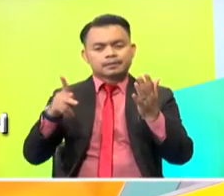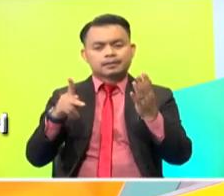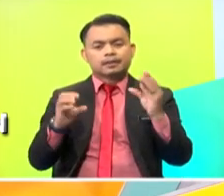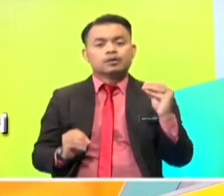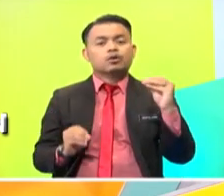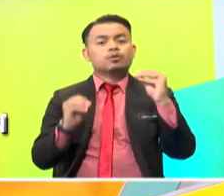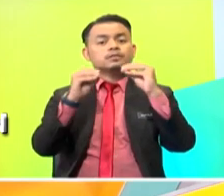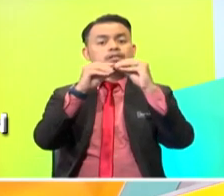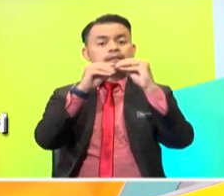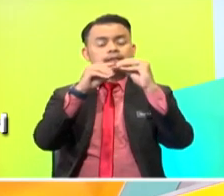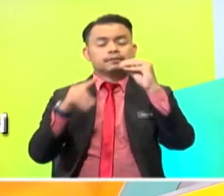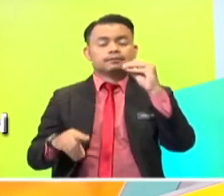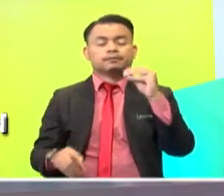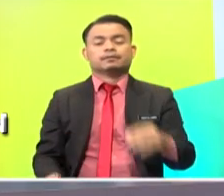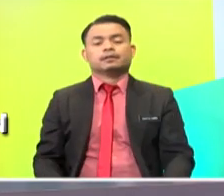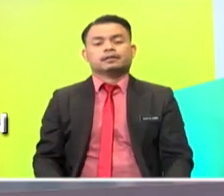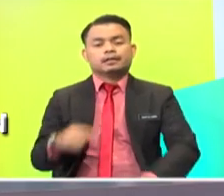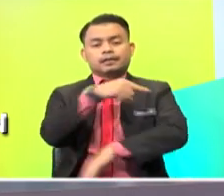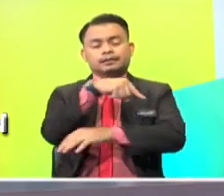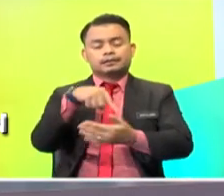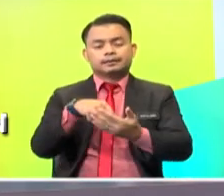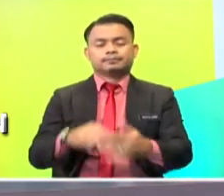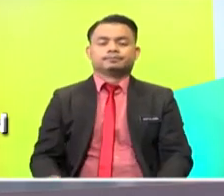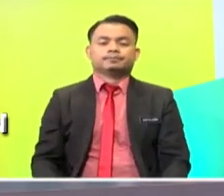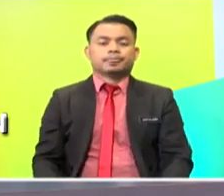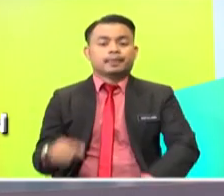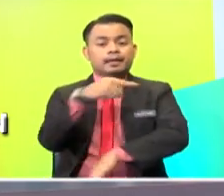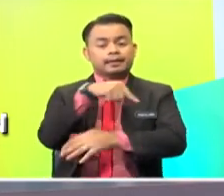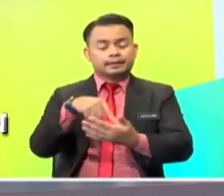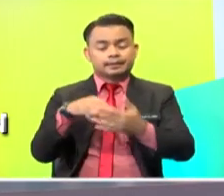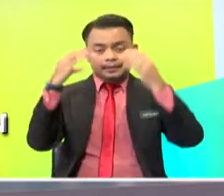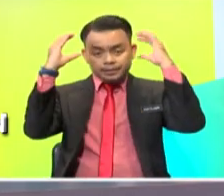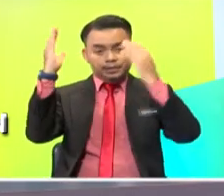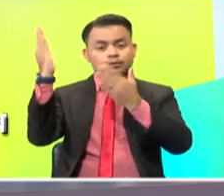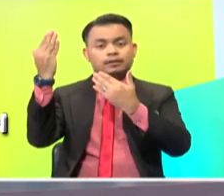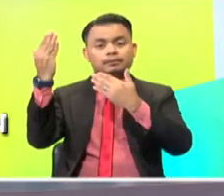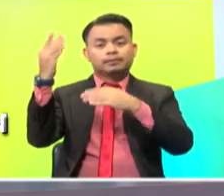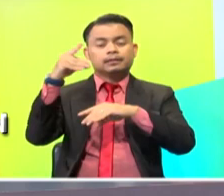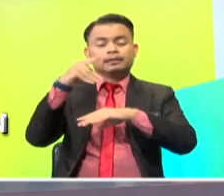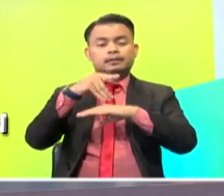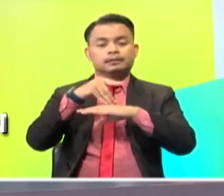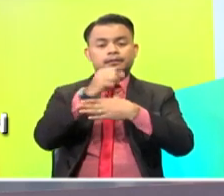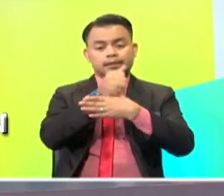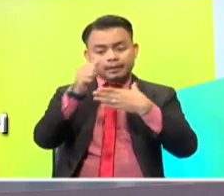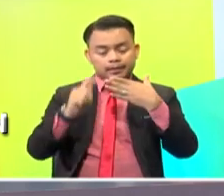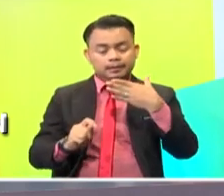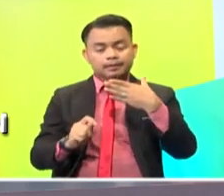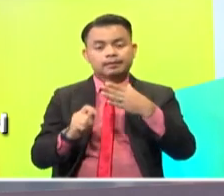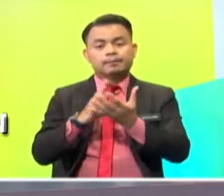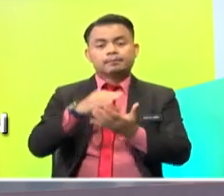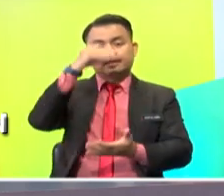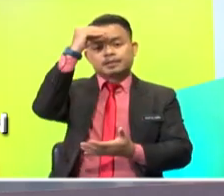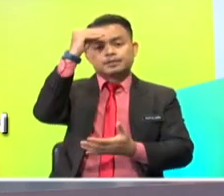apa yang kita anak buah Chingu hari ini cek gua Hara Di akhir pembelajaran nanti murid akan dapat